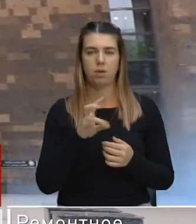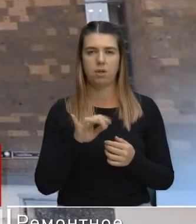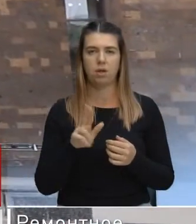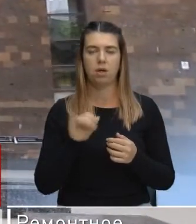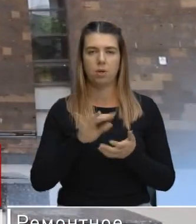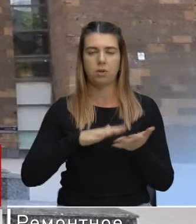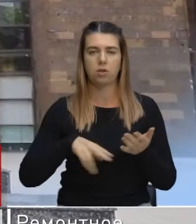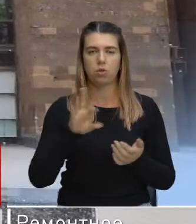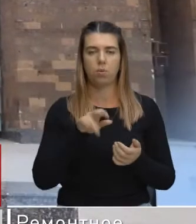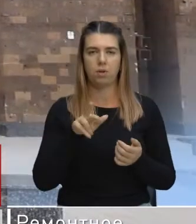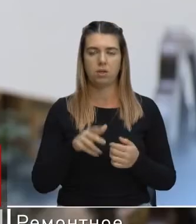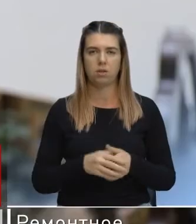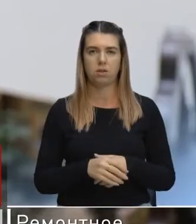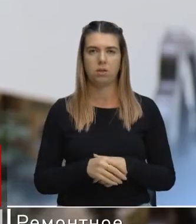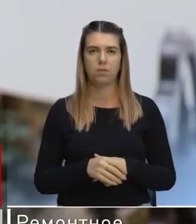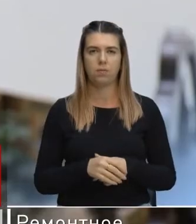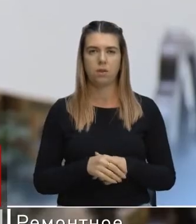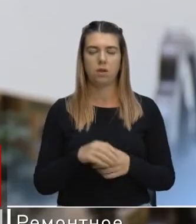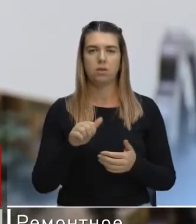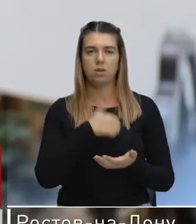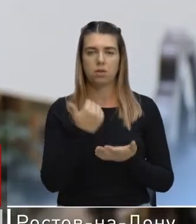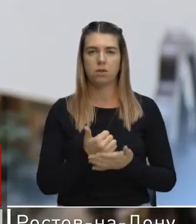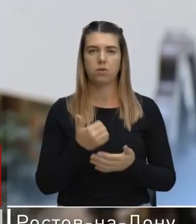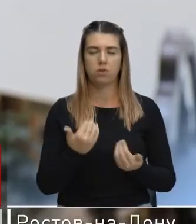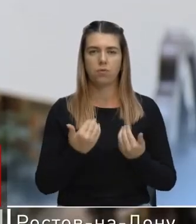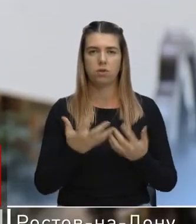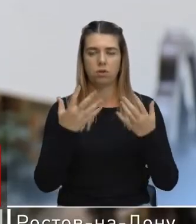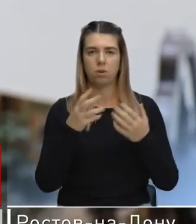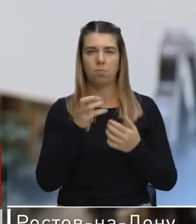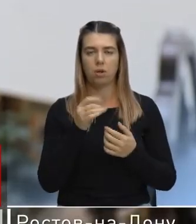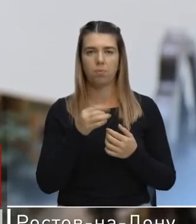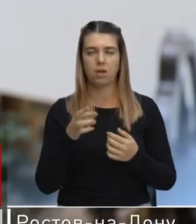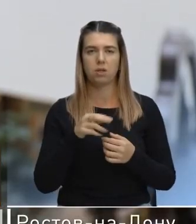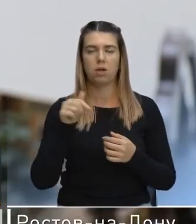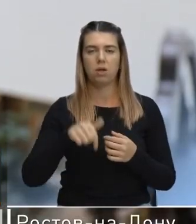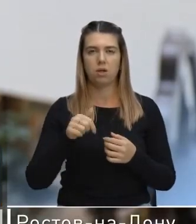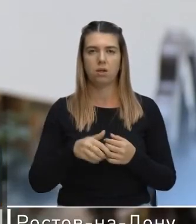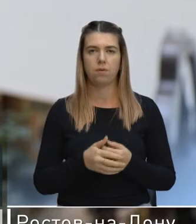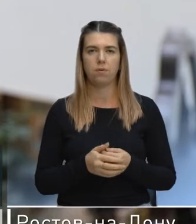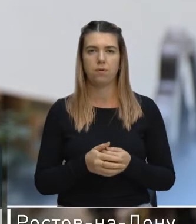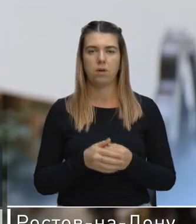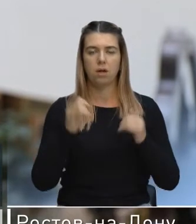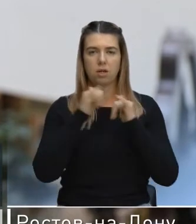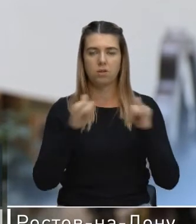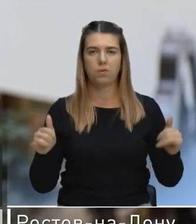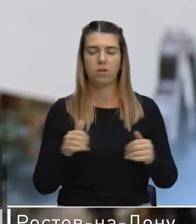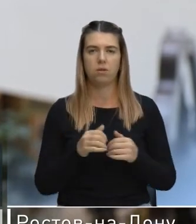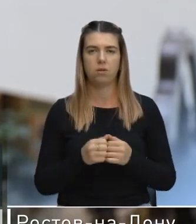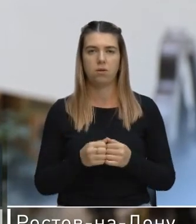библиотеке и продлится до пятницы. Основная задача сегодняшнего мероприятия – это развить